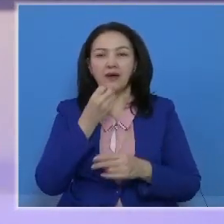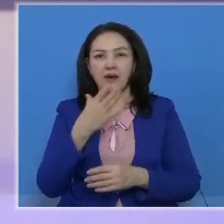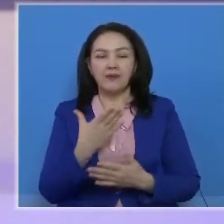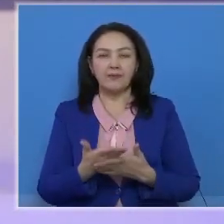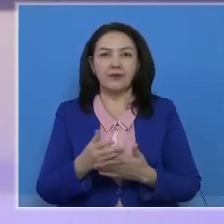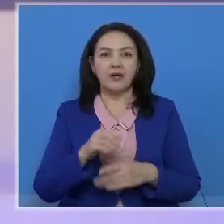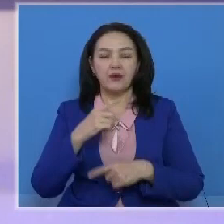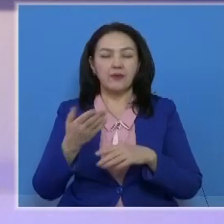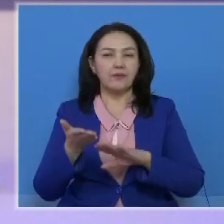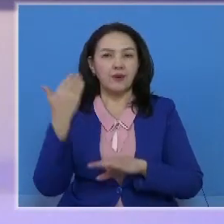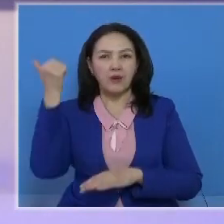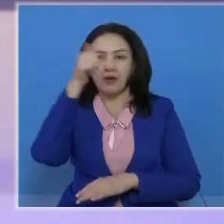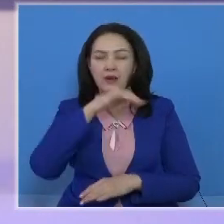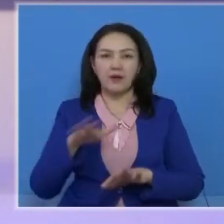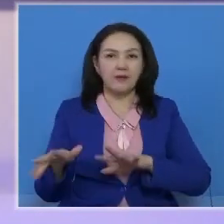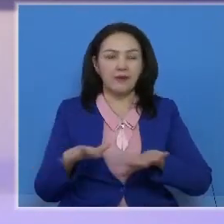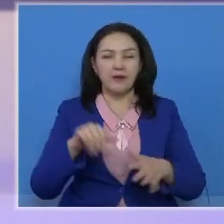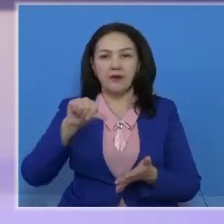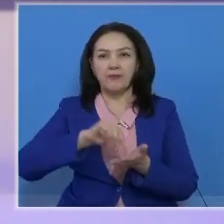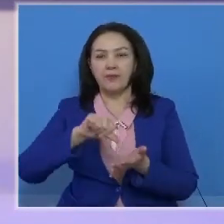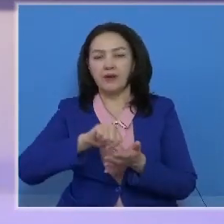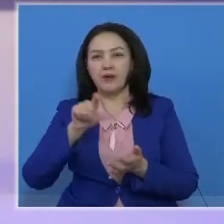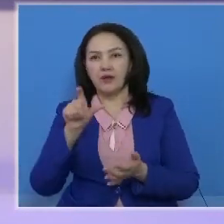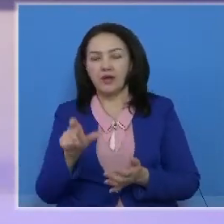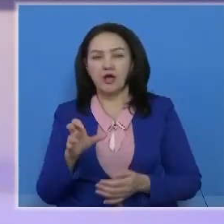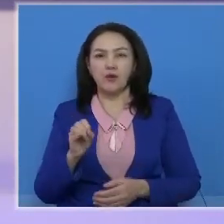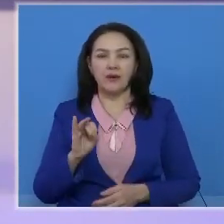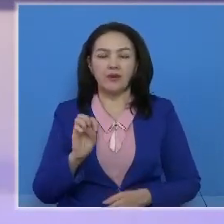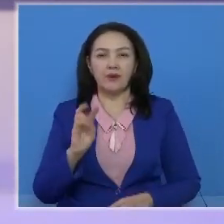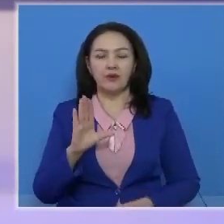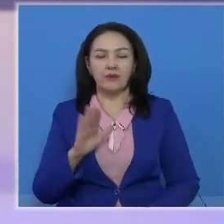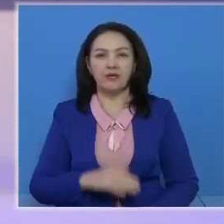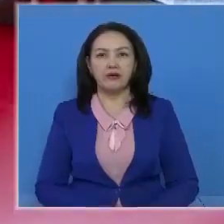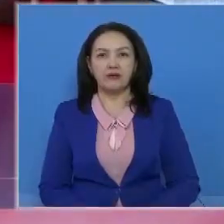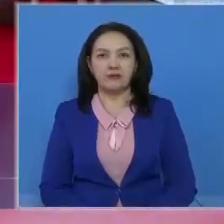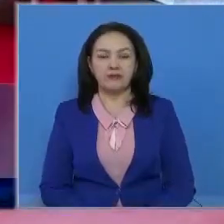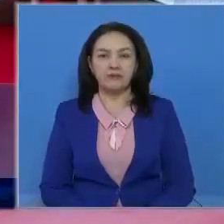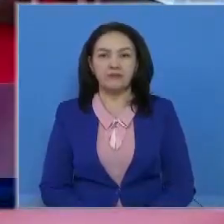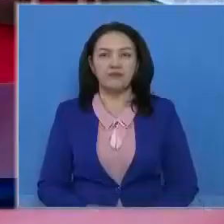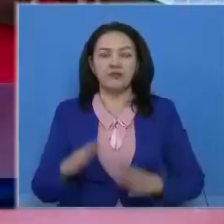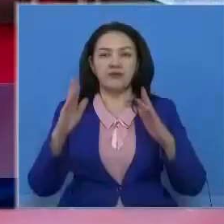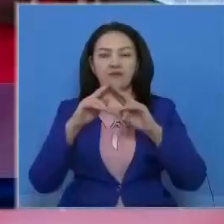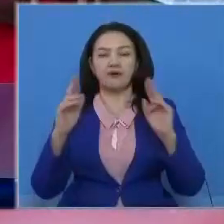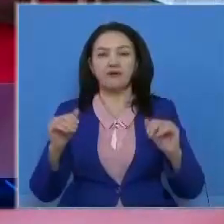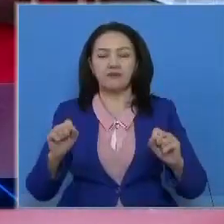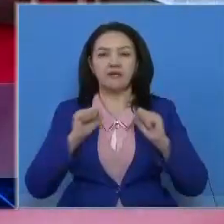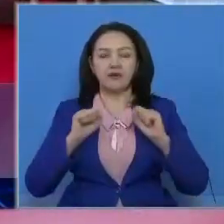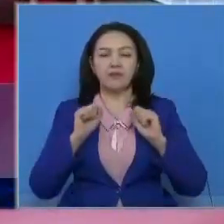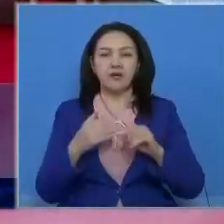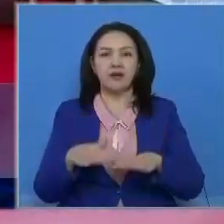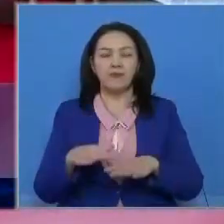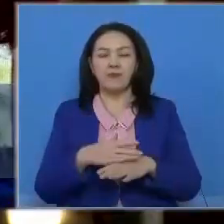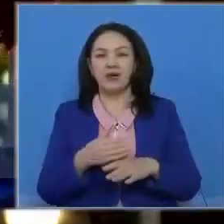хорошие результаты в прошлом году. В мероприятии принял участие глава региона Ералы Тыкжанов. Во Дворце единоборств прошла